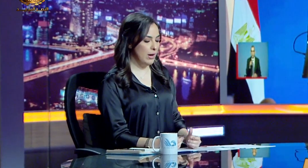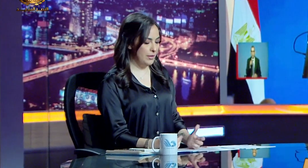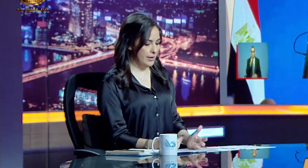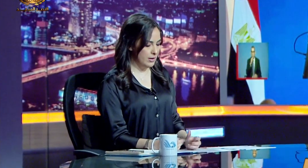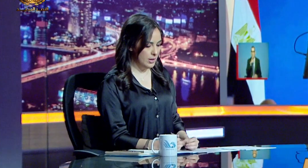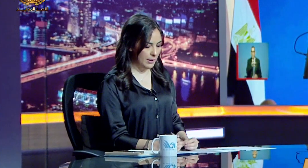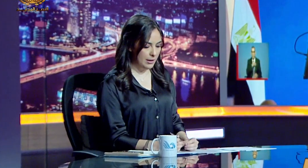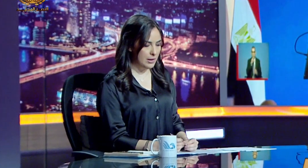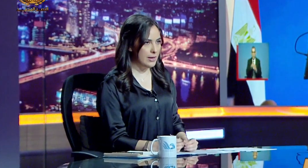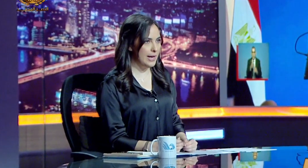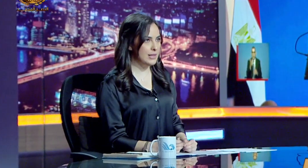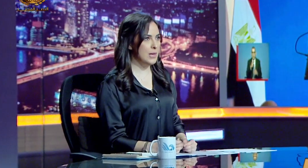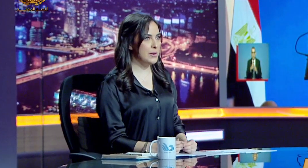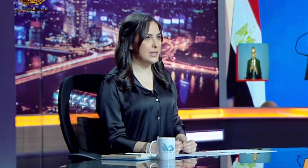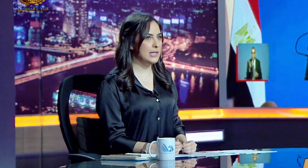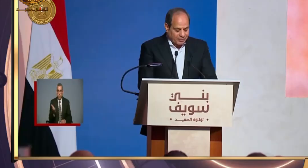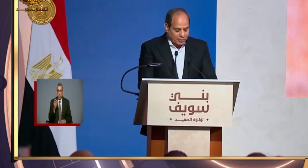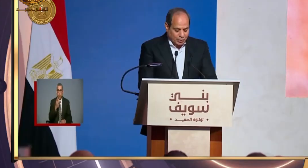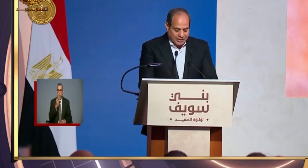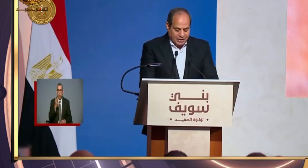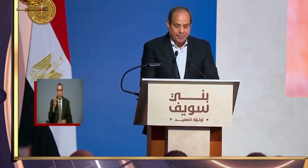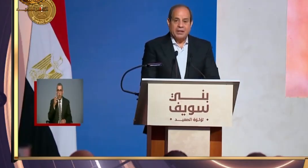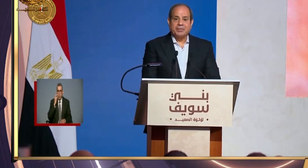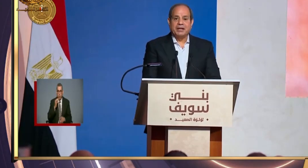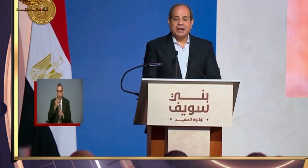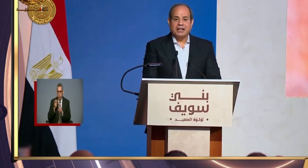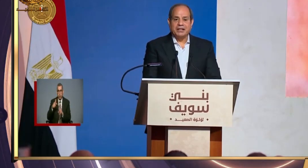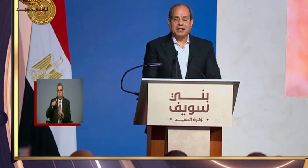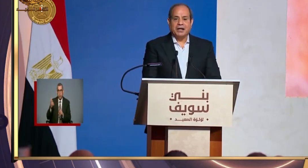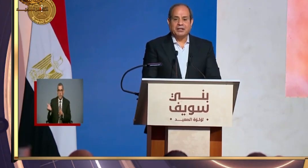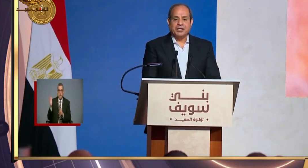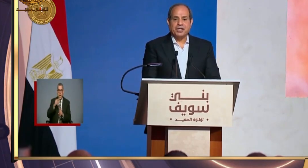أشد وأكثر بكثير، يعني زي ما الرئيس النهاردة كان بيتكلم.